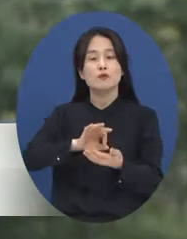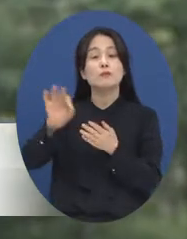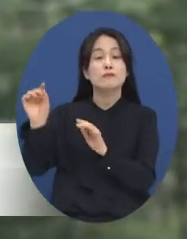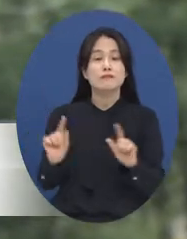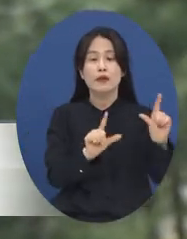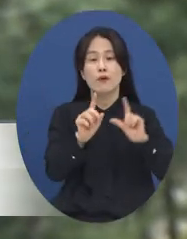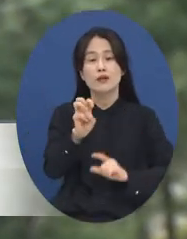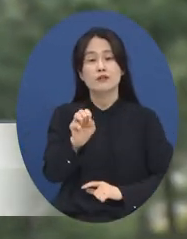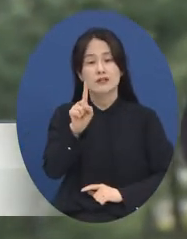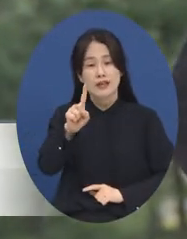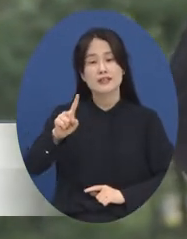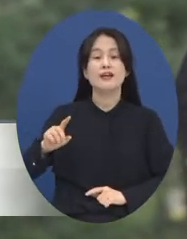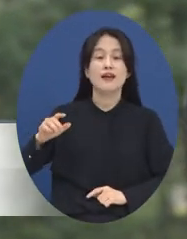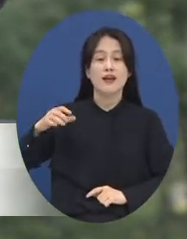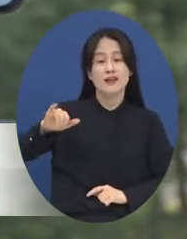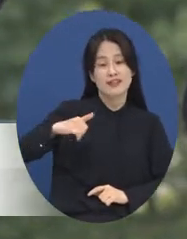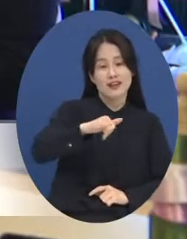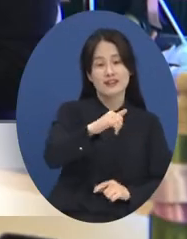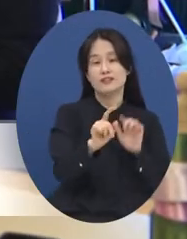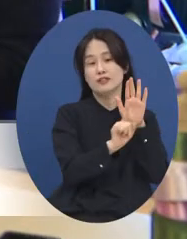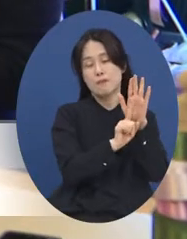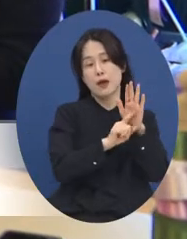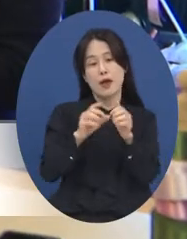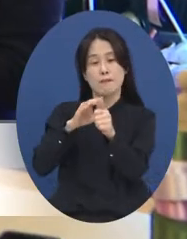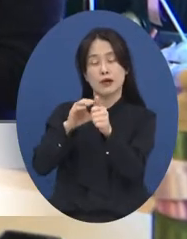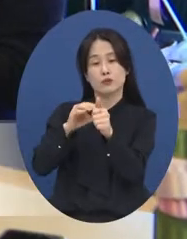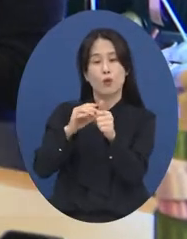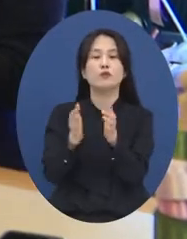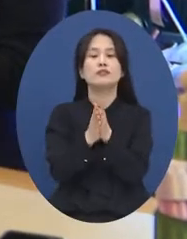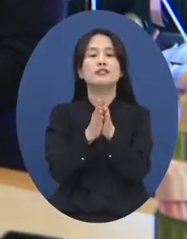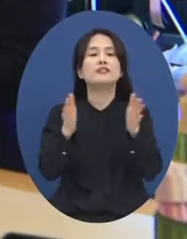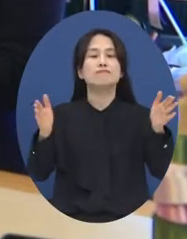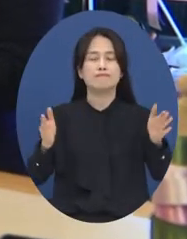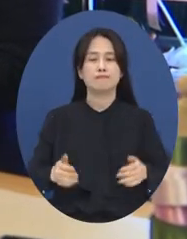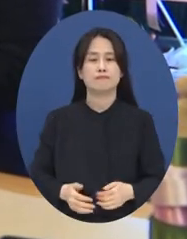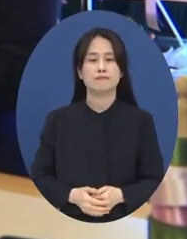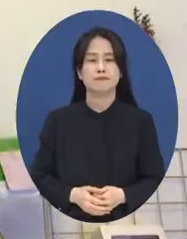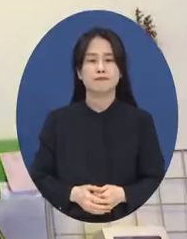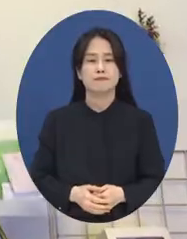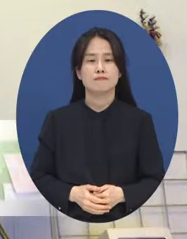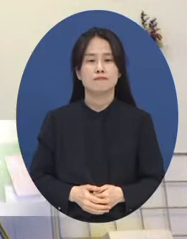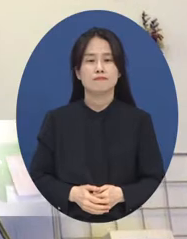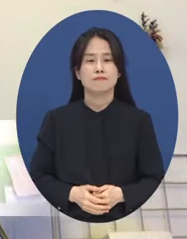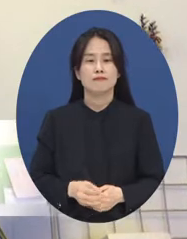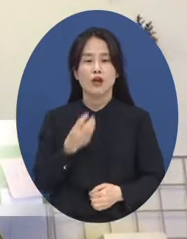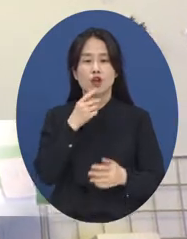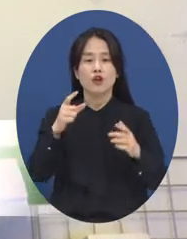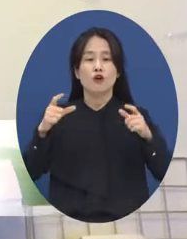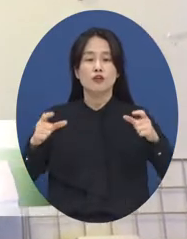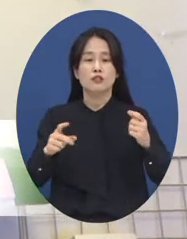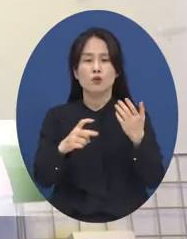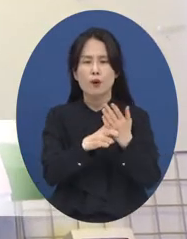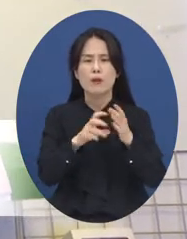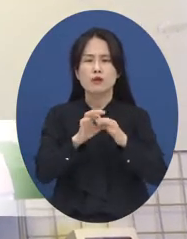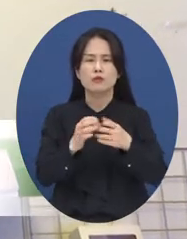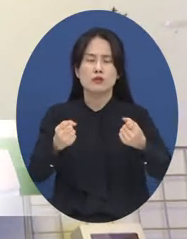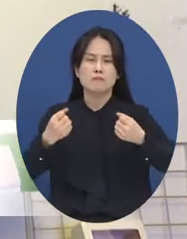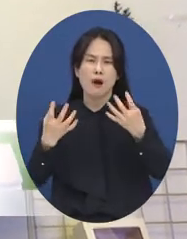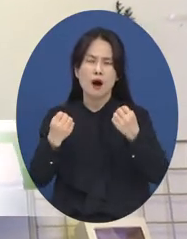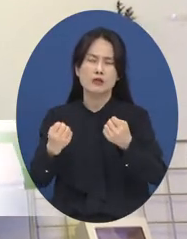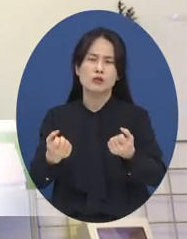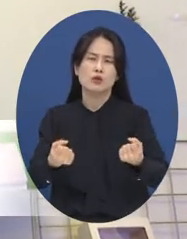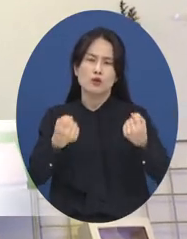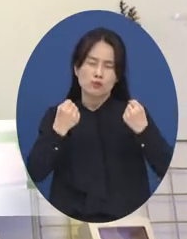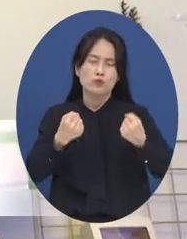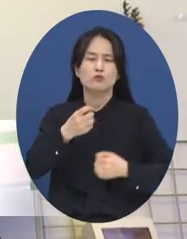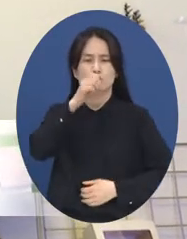소비생활 31개 시군 데이트 캠페인 방송 대장정을 시작했습니다. 분기적 확대 통해서 좀 힘을 많이 얻으셨으면 좋겠습니다. 그렇습니다.